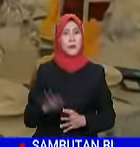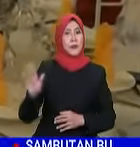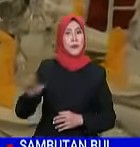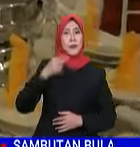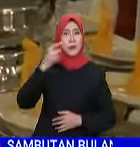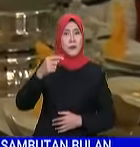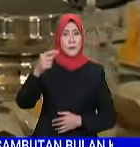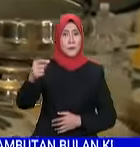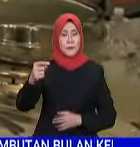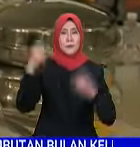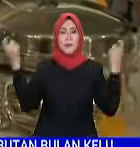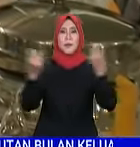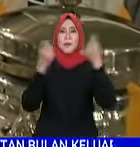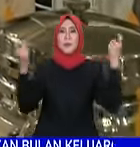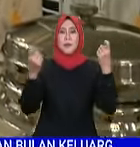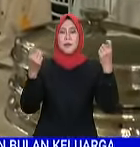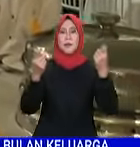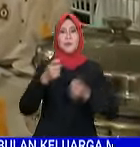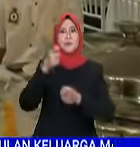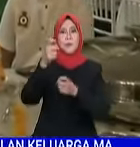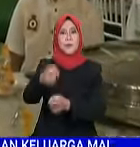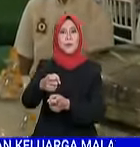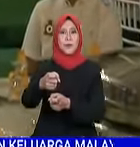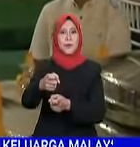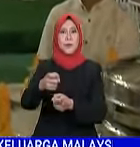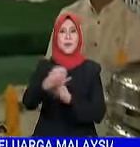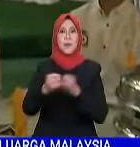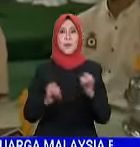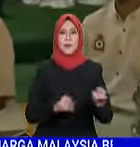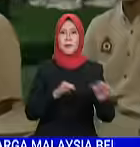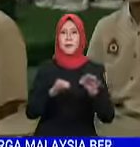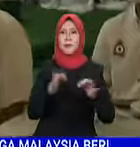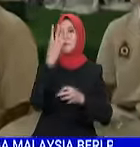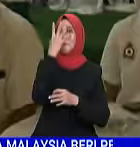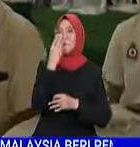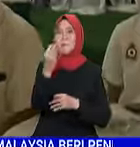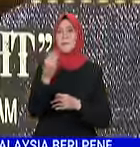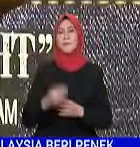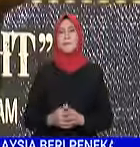Beliau berkata demikian pada Majlis Apresiasi Jabatan Penerangan di Seremban.